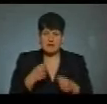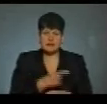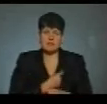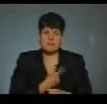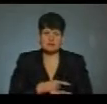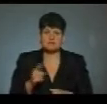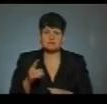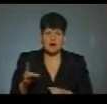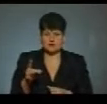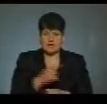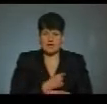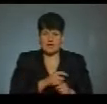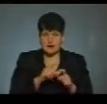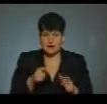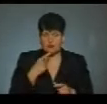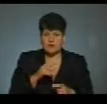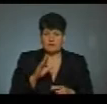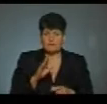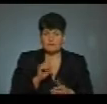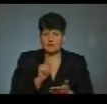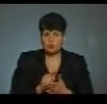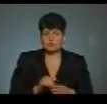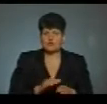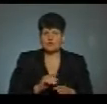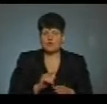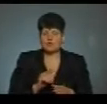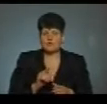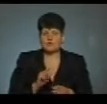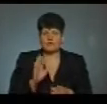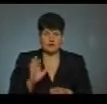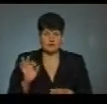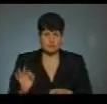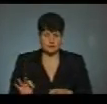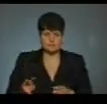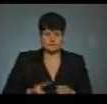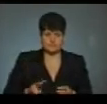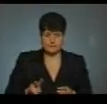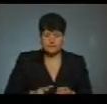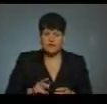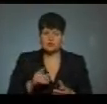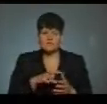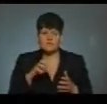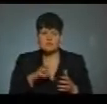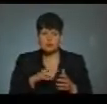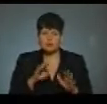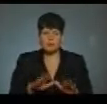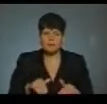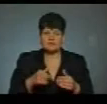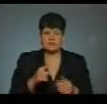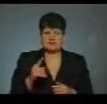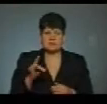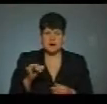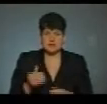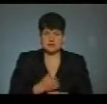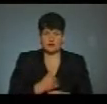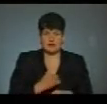центральної районної лікарні, каже виконувач обов'язків директора цього медзакладу Валерій Суконник. За його словами, щоб відсмоктувачі передали до Збаража,